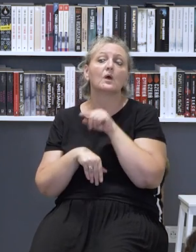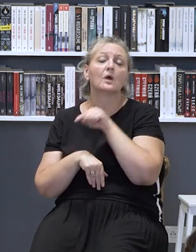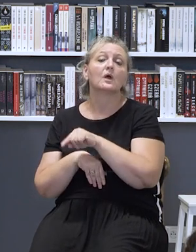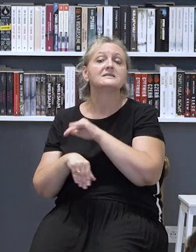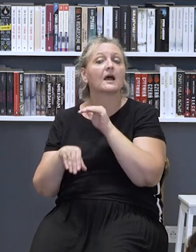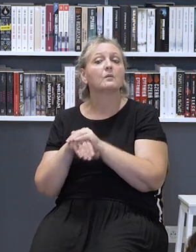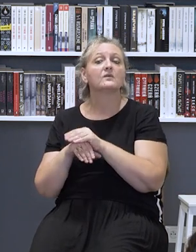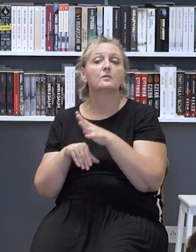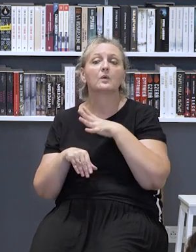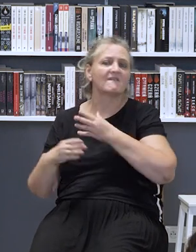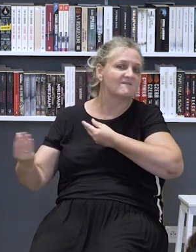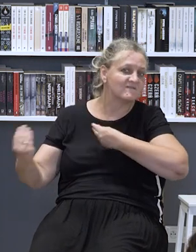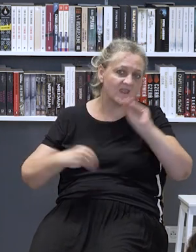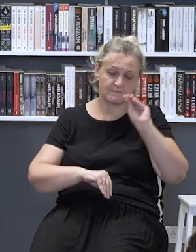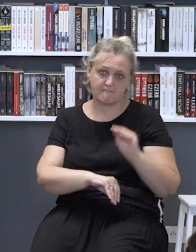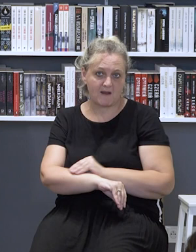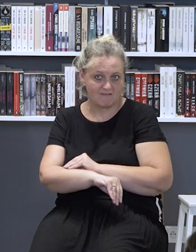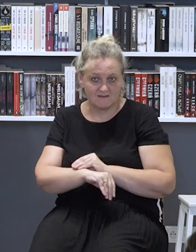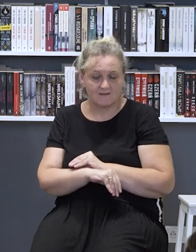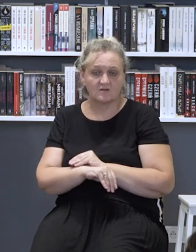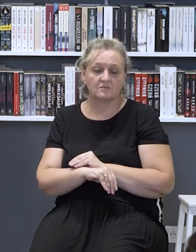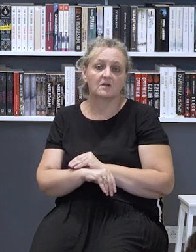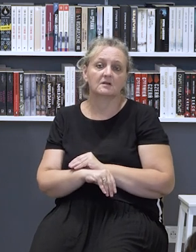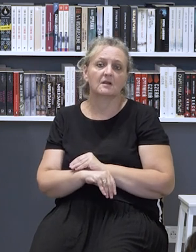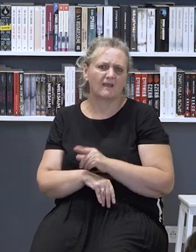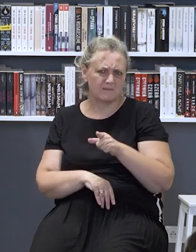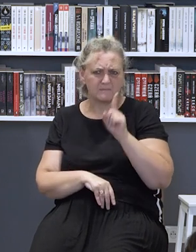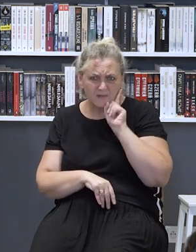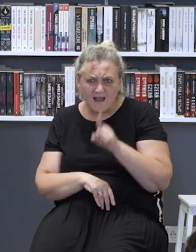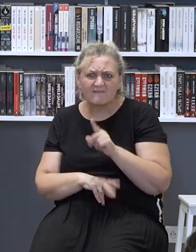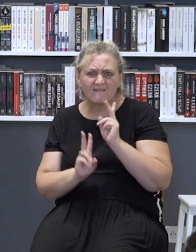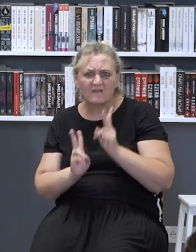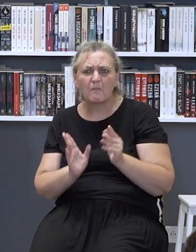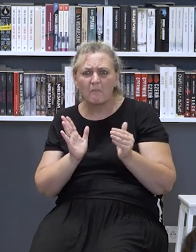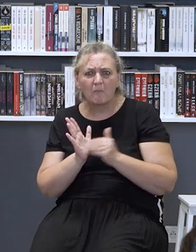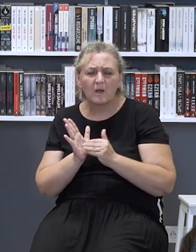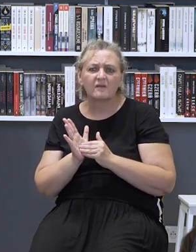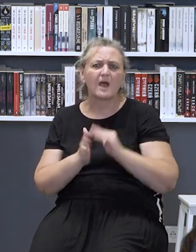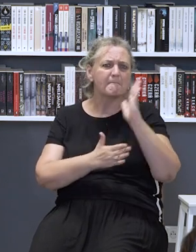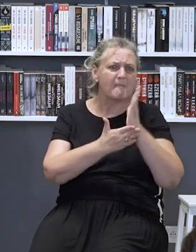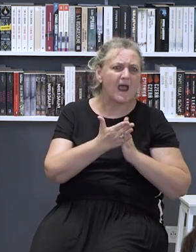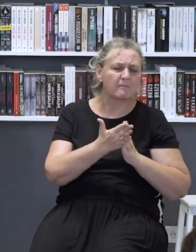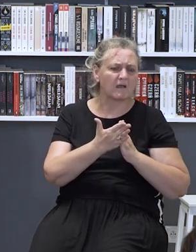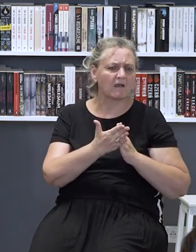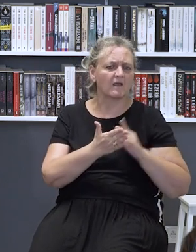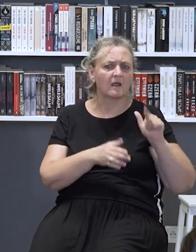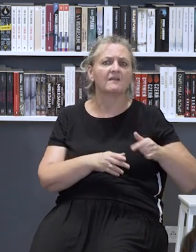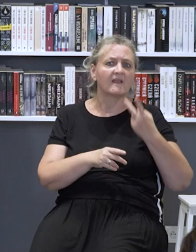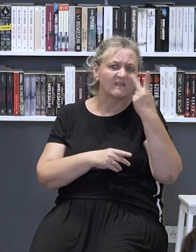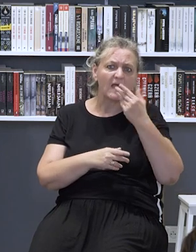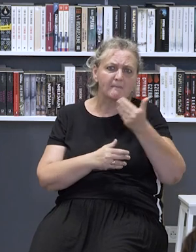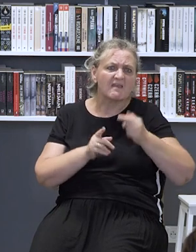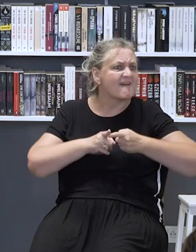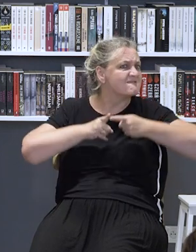ten klasztor zamówił o wiele więcej materiału, niż byłoby potrzeba nawet na tak ogromną mapę. Ta mapa ma ponad 2